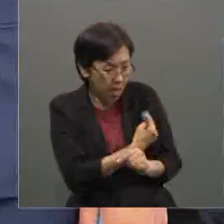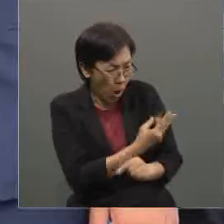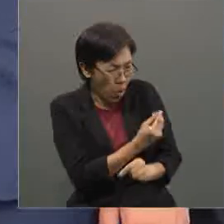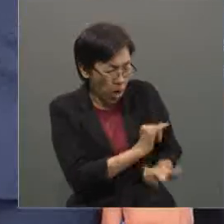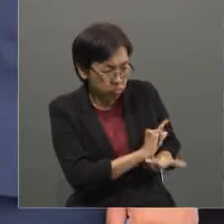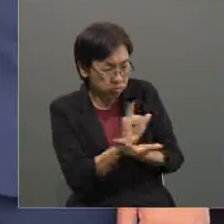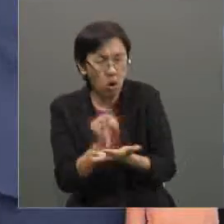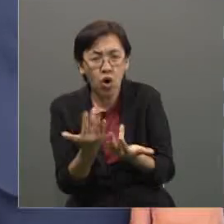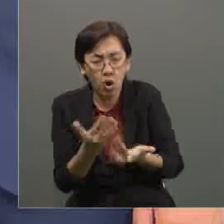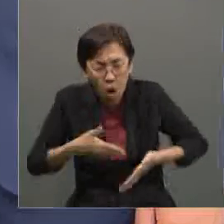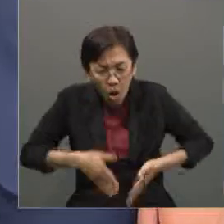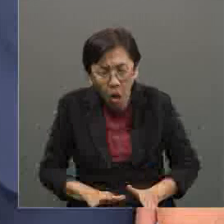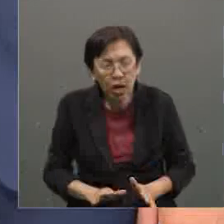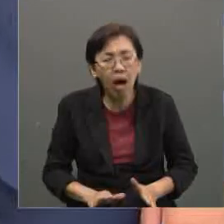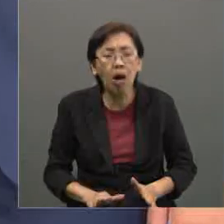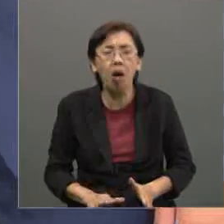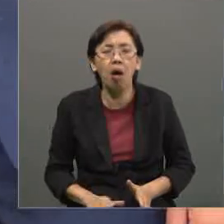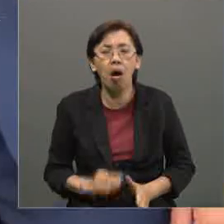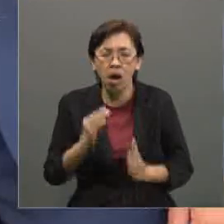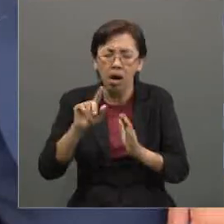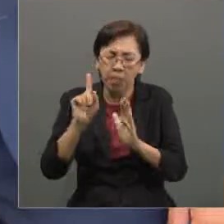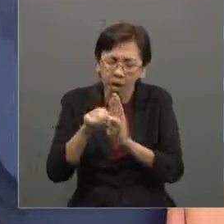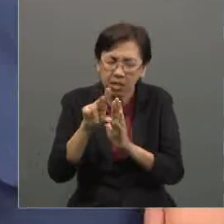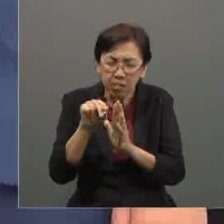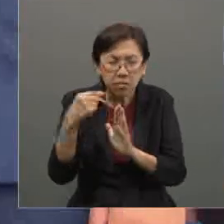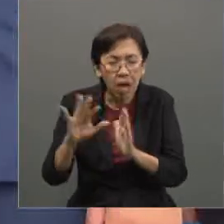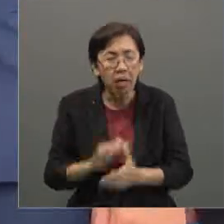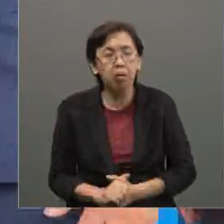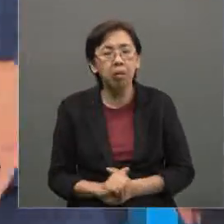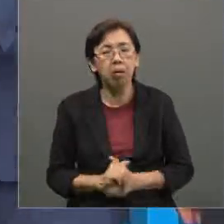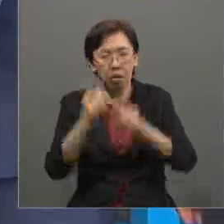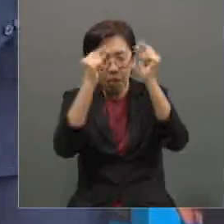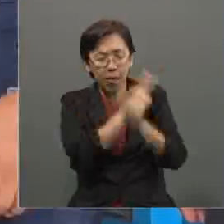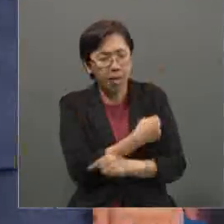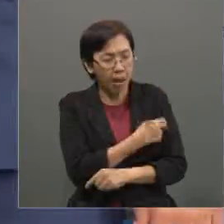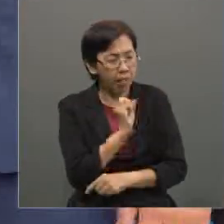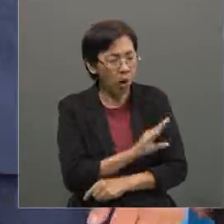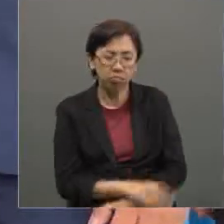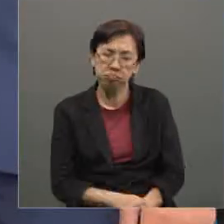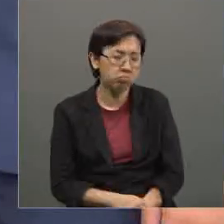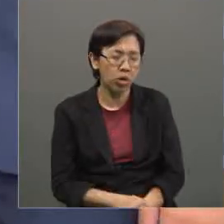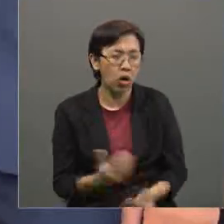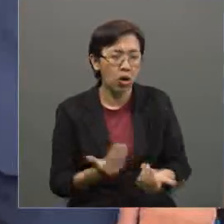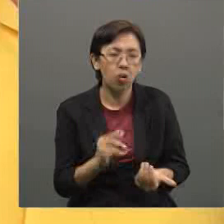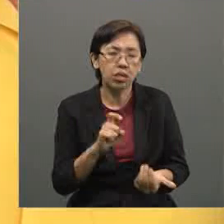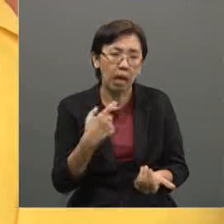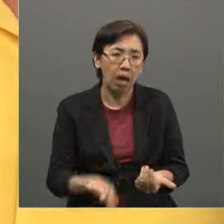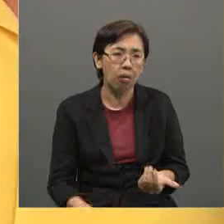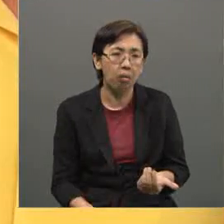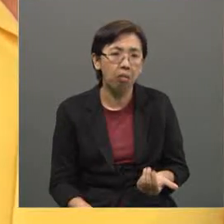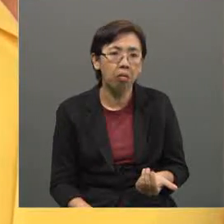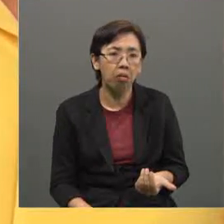าห้องรอคลอดเลยแต่ปรากฏว่าผ่านไป30นาทีพยาบาลกลับมาแจ้งว่าลูกในครรภ์คุณเสียชีวิตแ